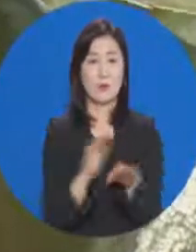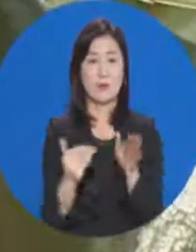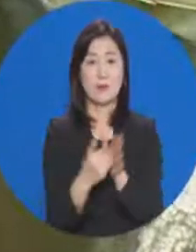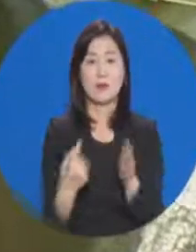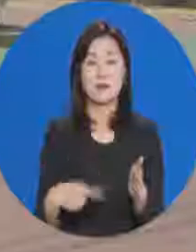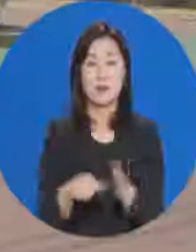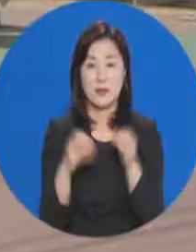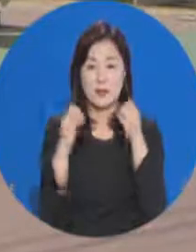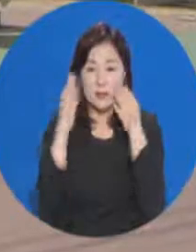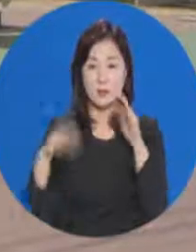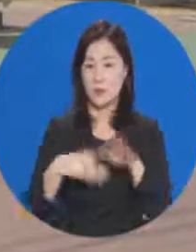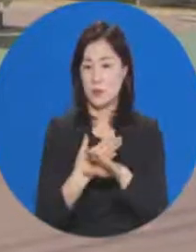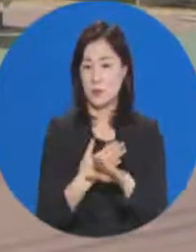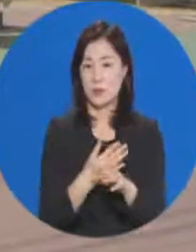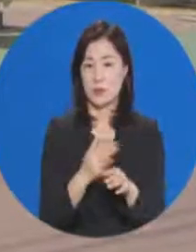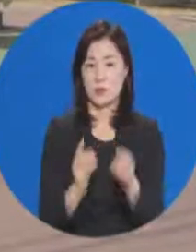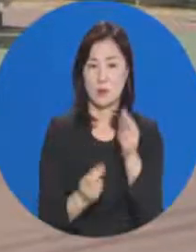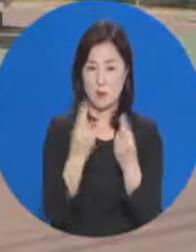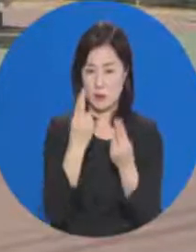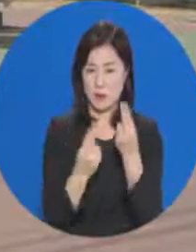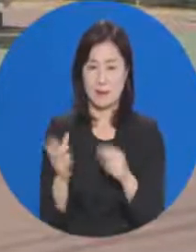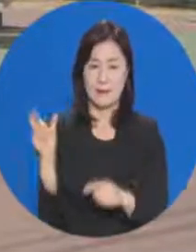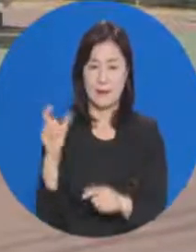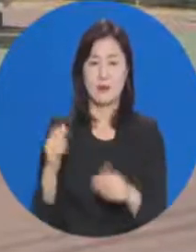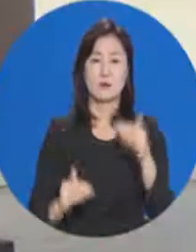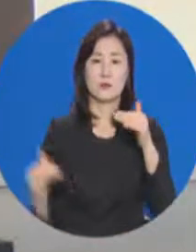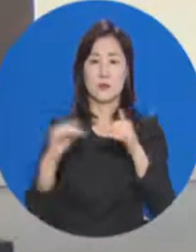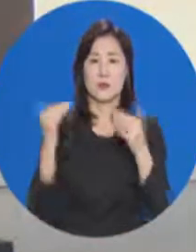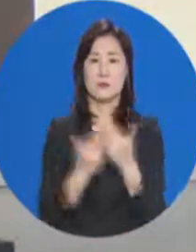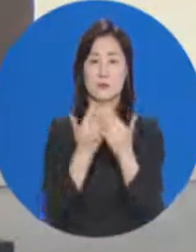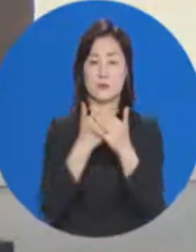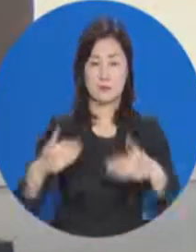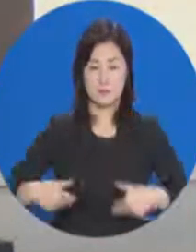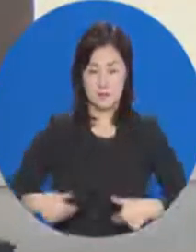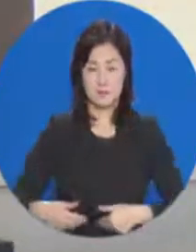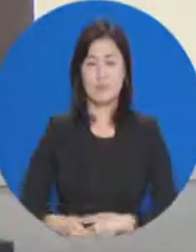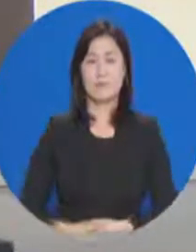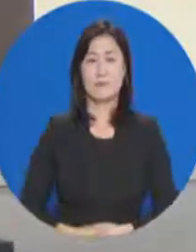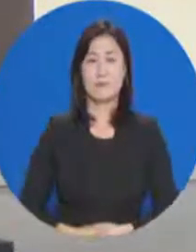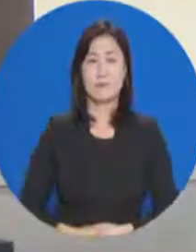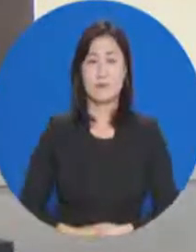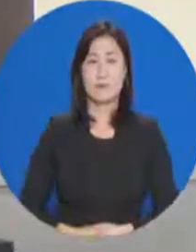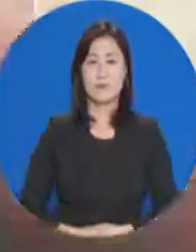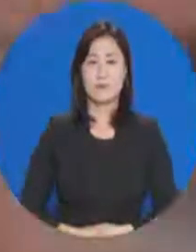강력한 균형 발전 정책이 필요한 이유가 여기에 있습니다. MBC 뉴스 이재원입니다.